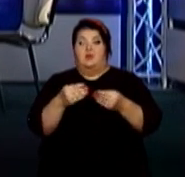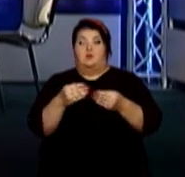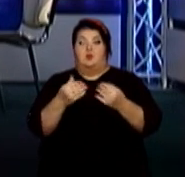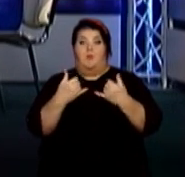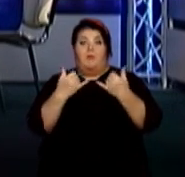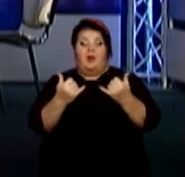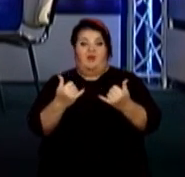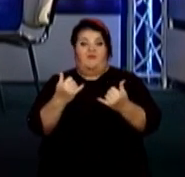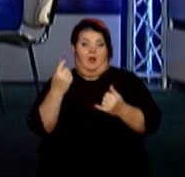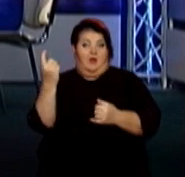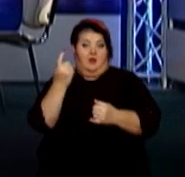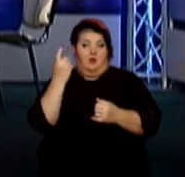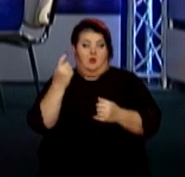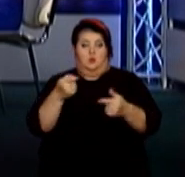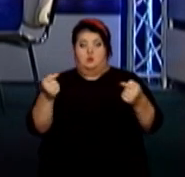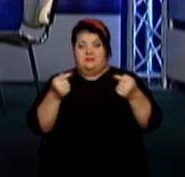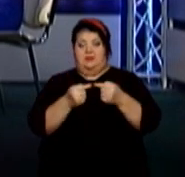згідно сигналів світлофору.